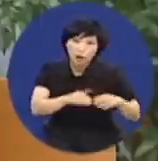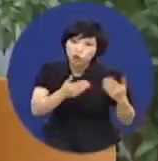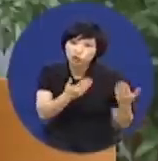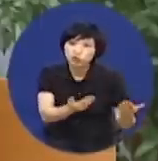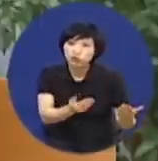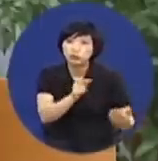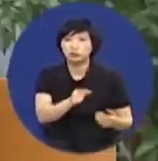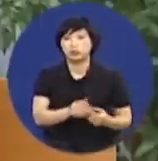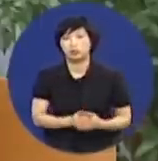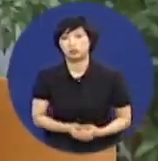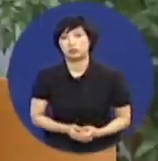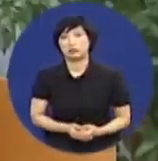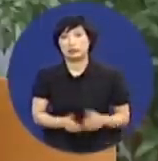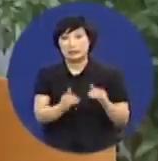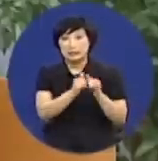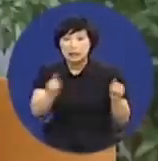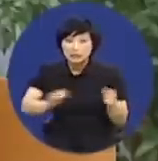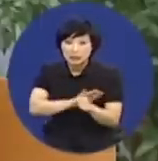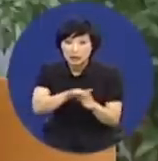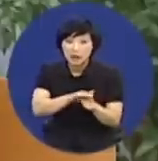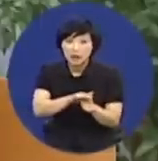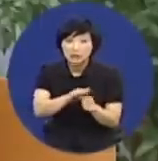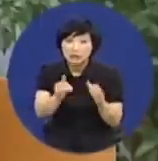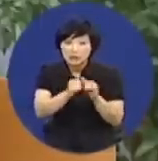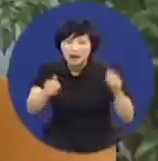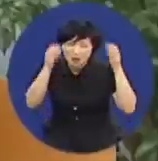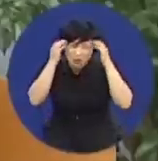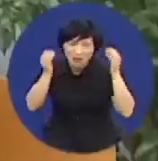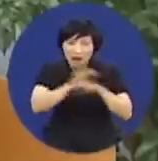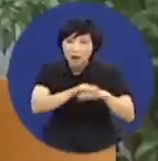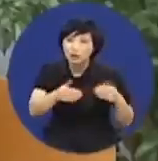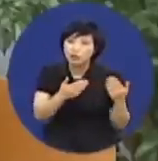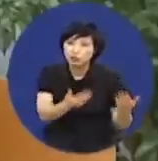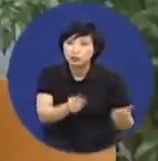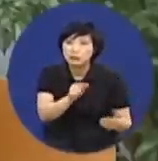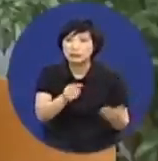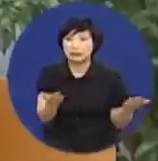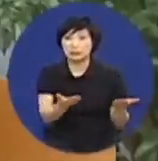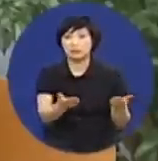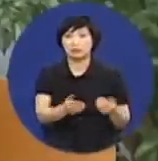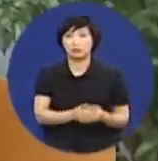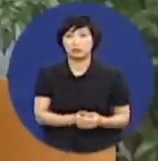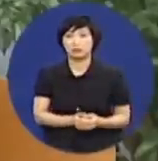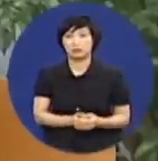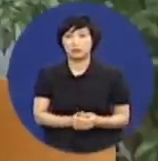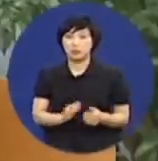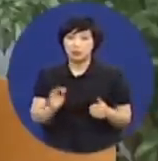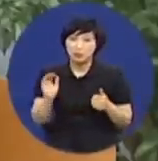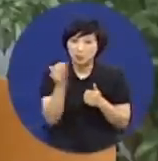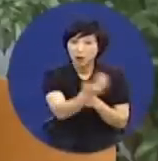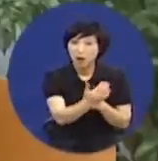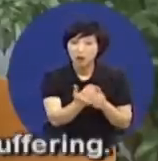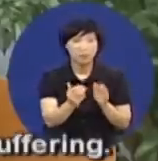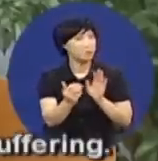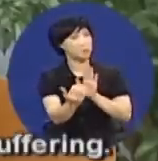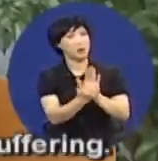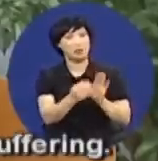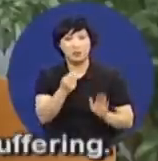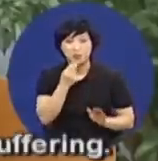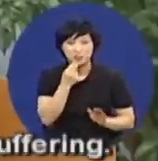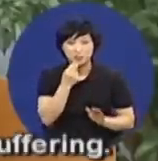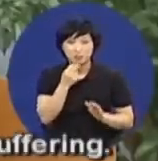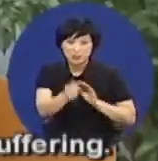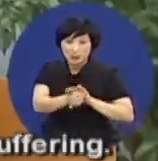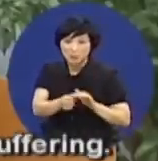痛を解決してくださったことです。人間を愛し、人間の苦痛を解決することにバリケードもなく、